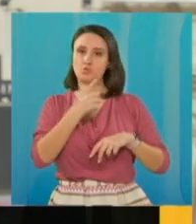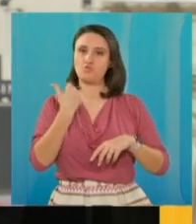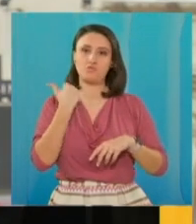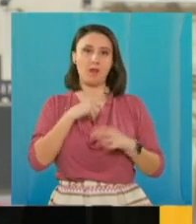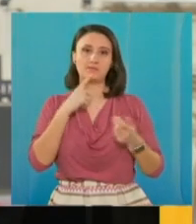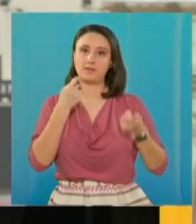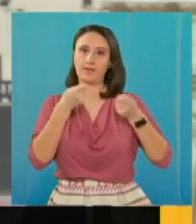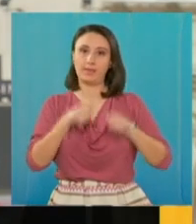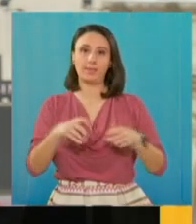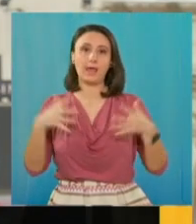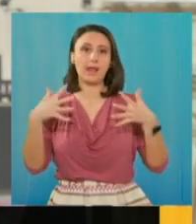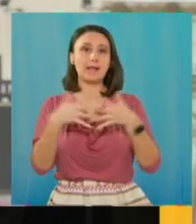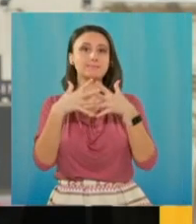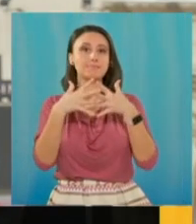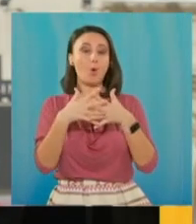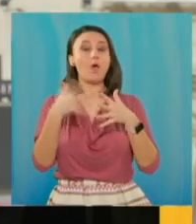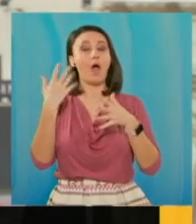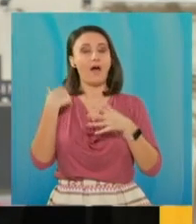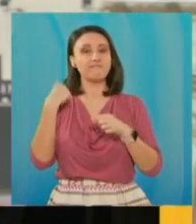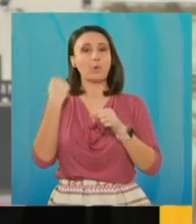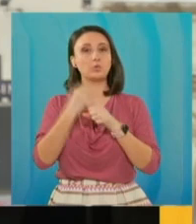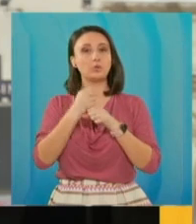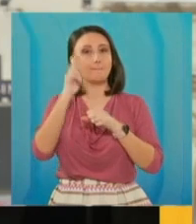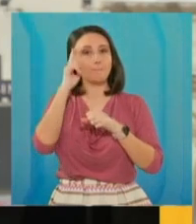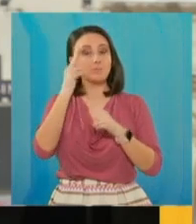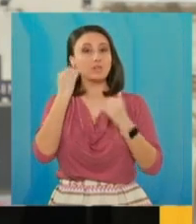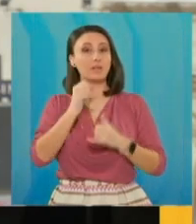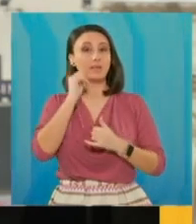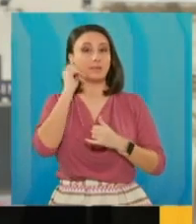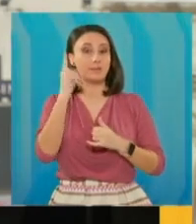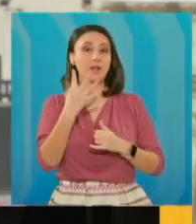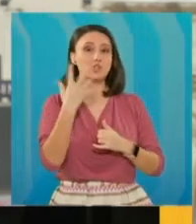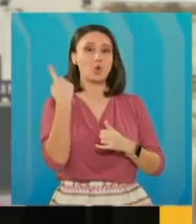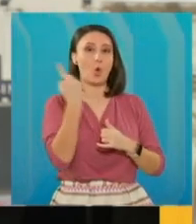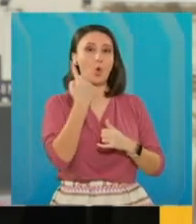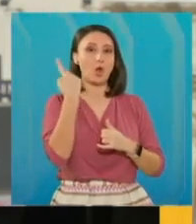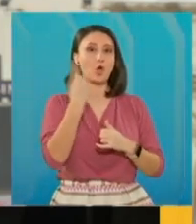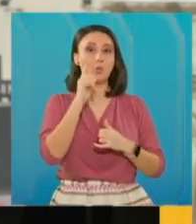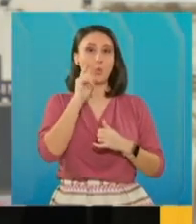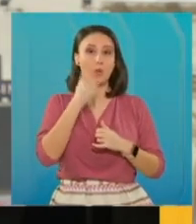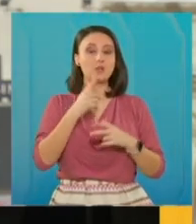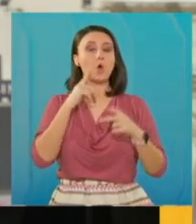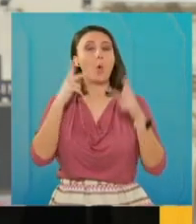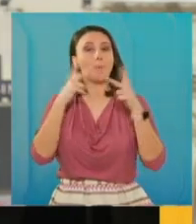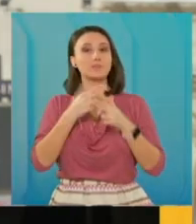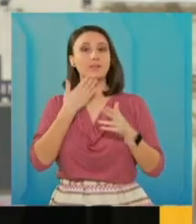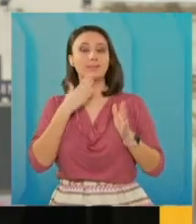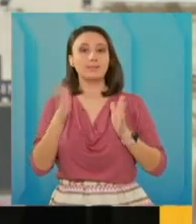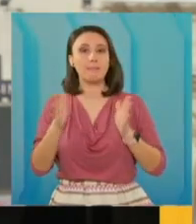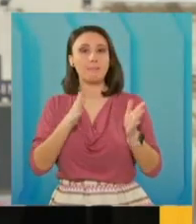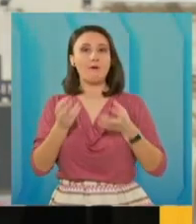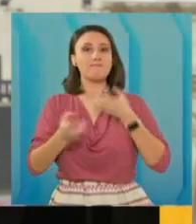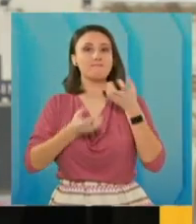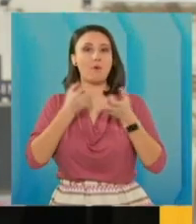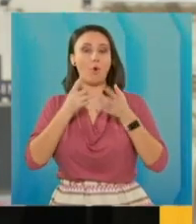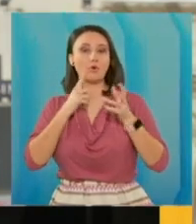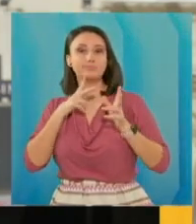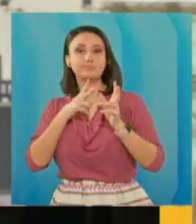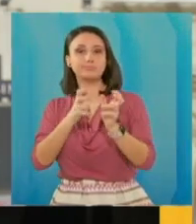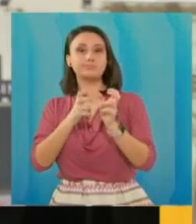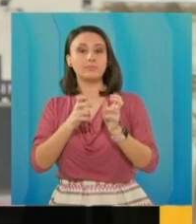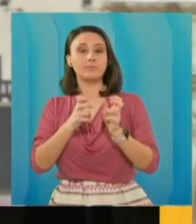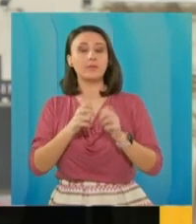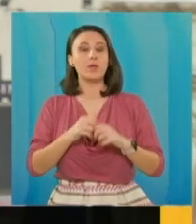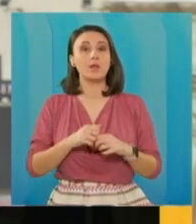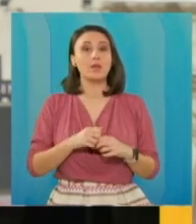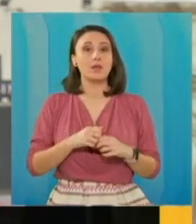războiul. A fost făcută însă o promisiune pentru ca în această dimineață în 5 orașe ucrainene să înceteze temporar focul. Între timp, potrivit unor informații din presa